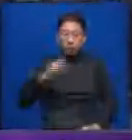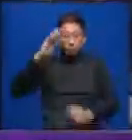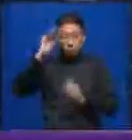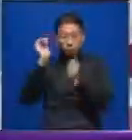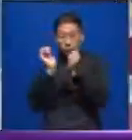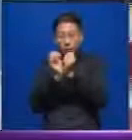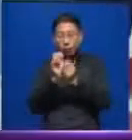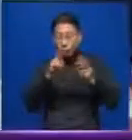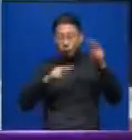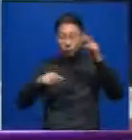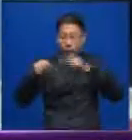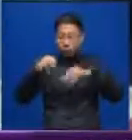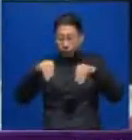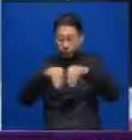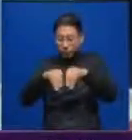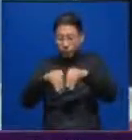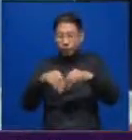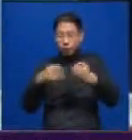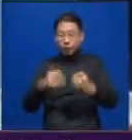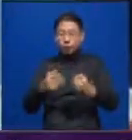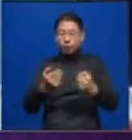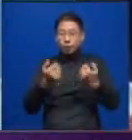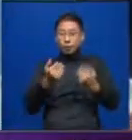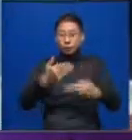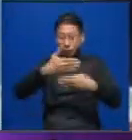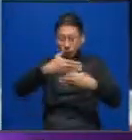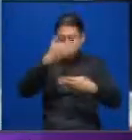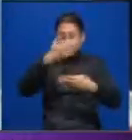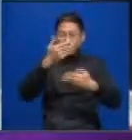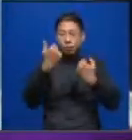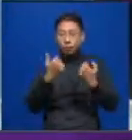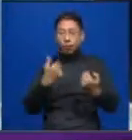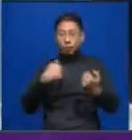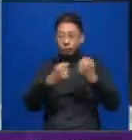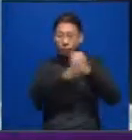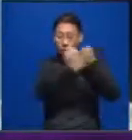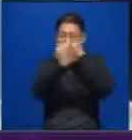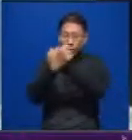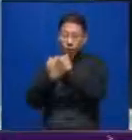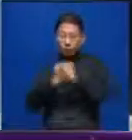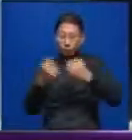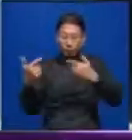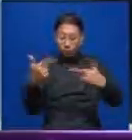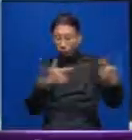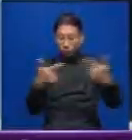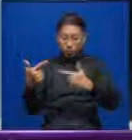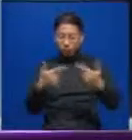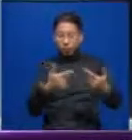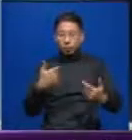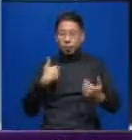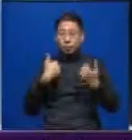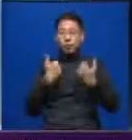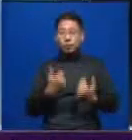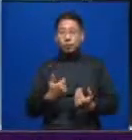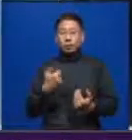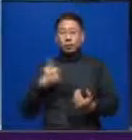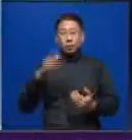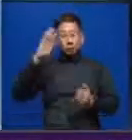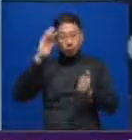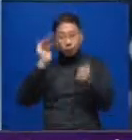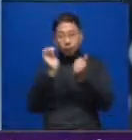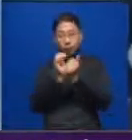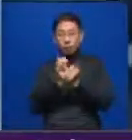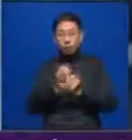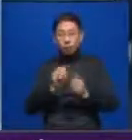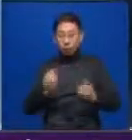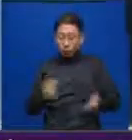ตำรวจดูแลสถานการณ์อย่างใกล้ชิดรวมประตูทางเข้าสำนักงานเพื่อป้องกันเหตุปะทะที่อาจเกิดขึ้นนอกจากนี้ยังมีตำรวจ